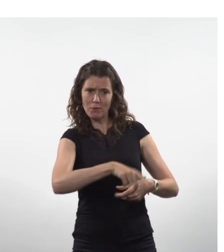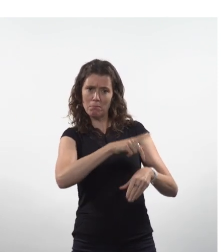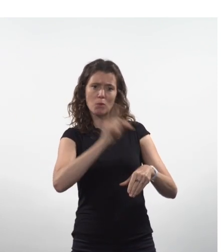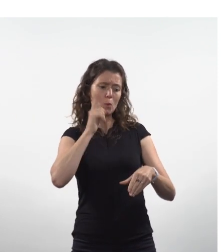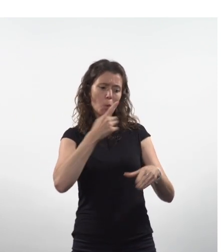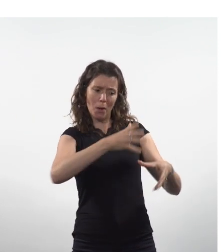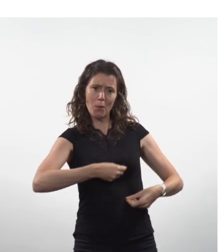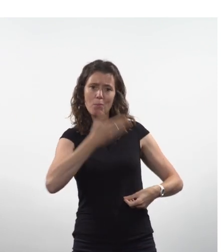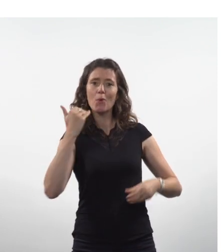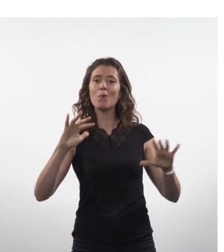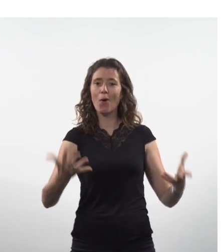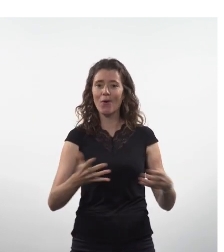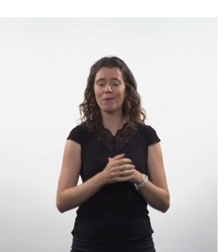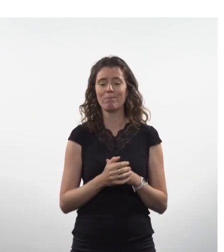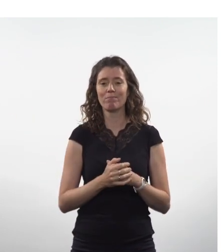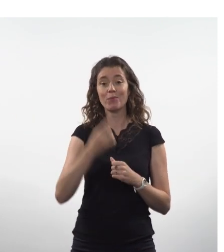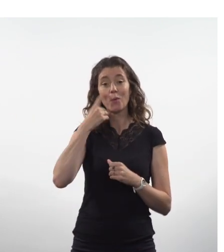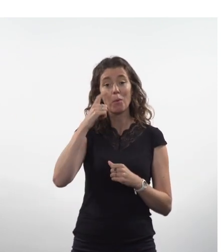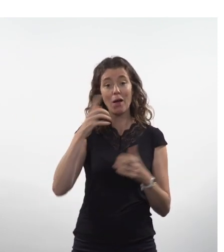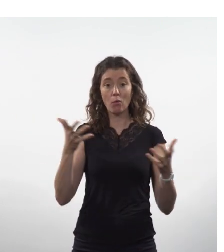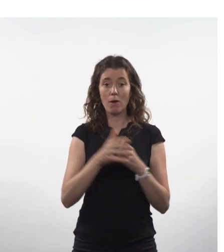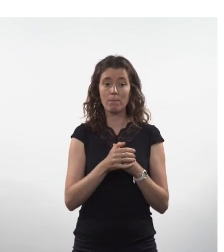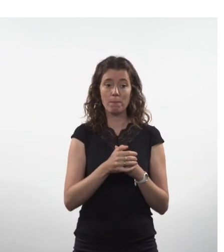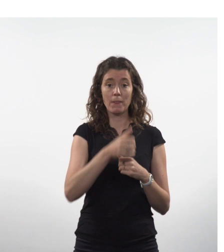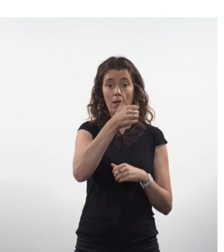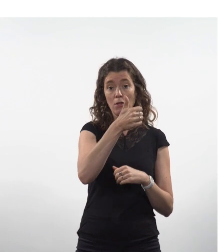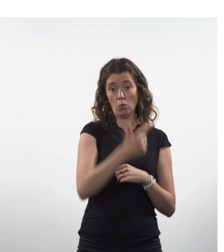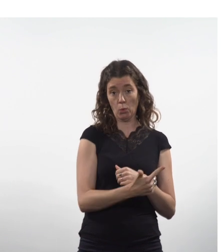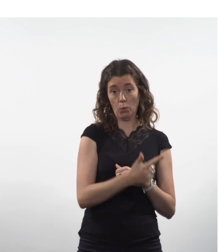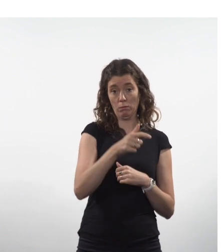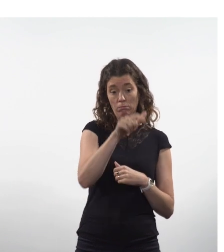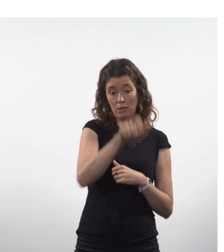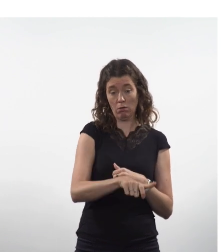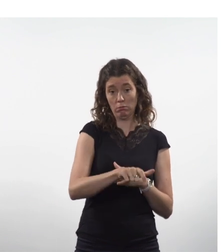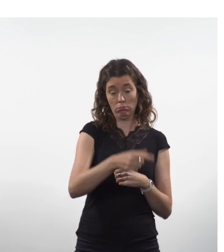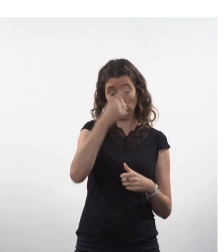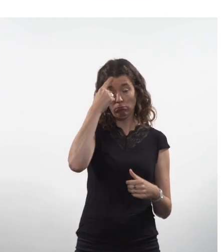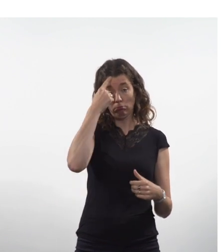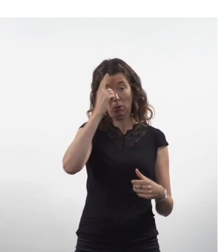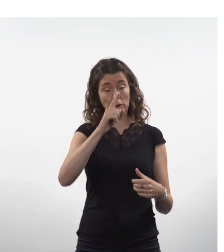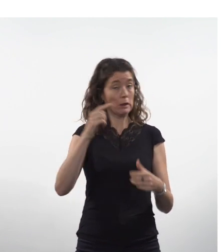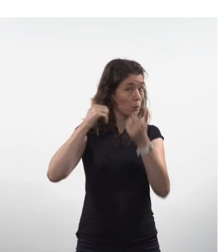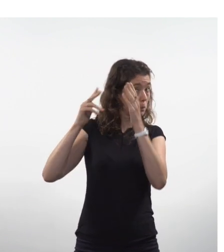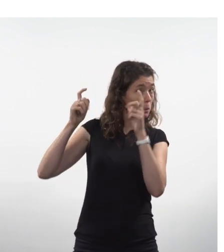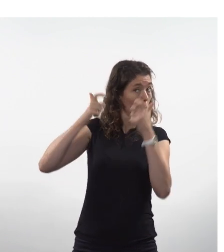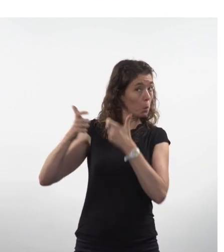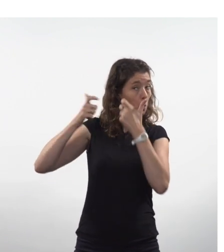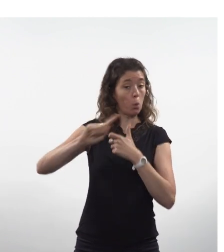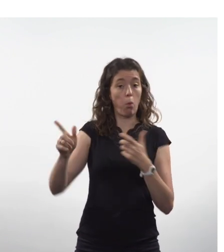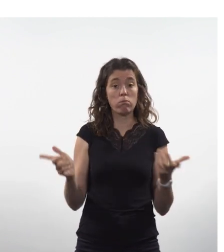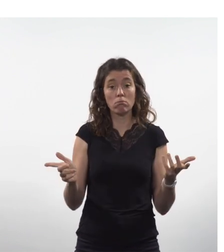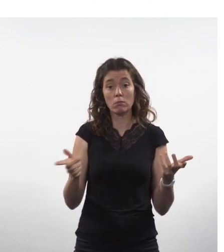sourd. Et là, on constate qu'un Français sur deux ne pense pas à se faire dépister son audition. C'est-à-dire